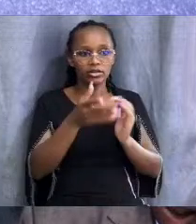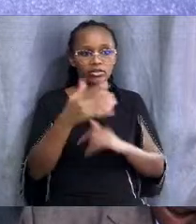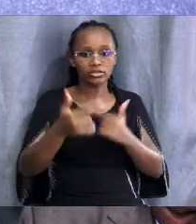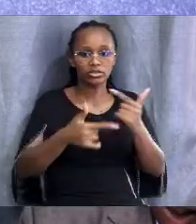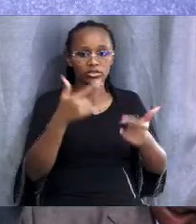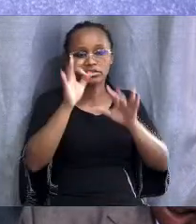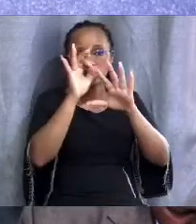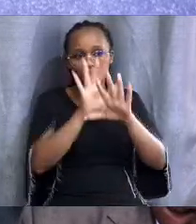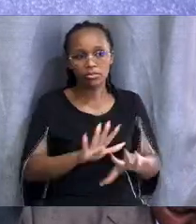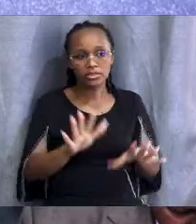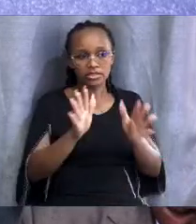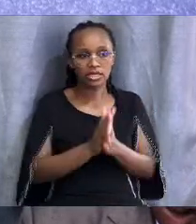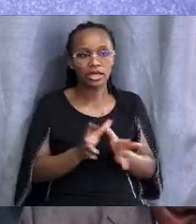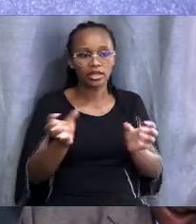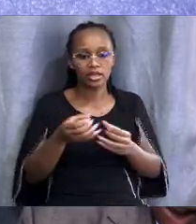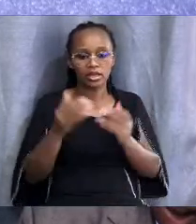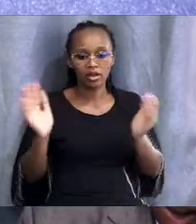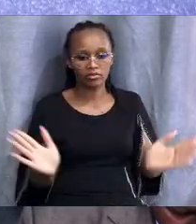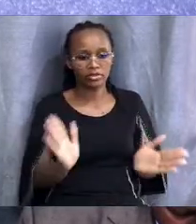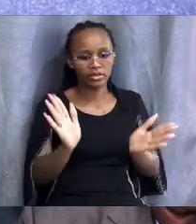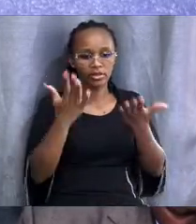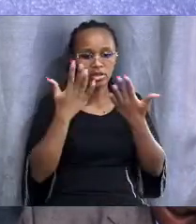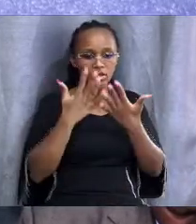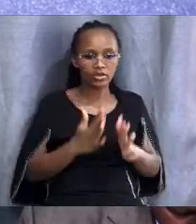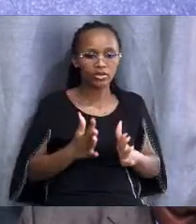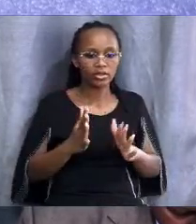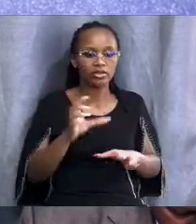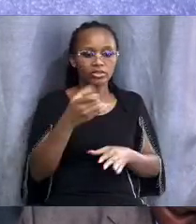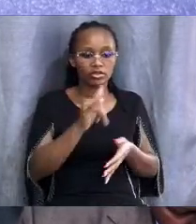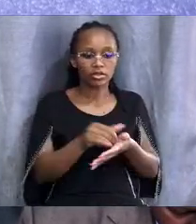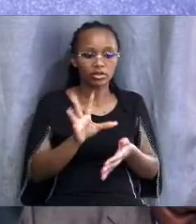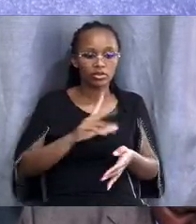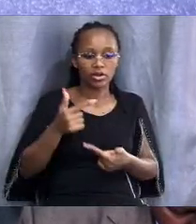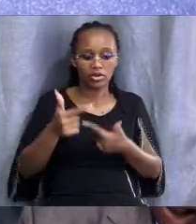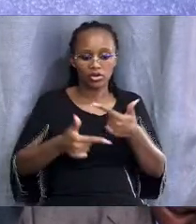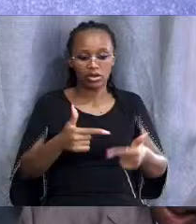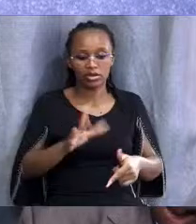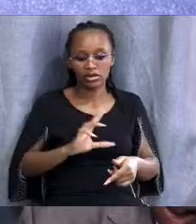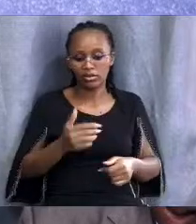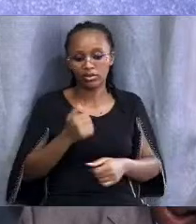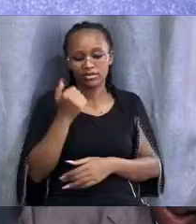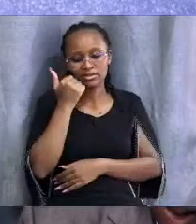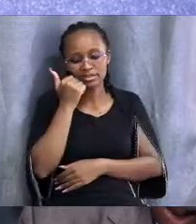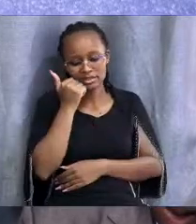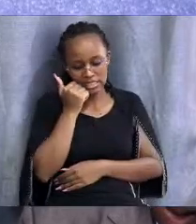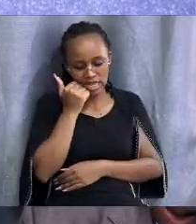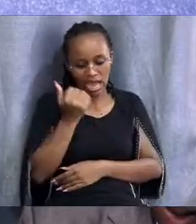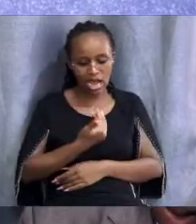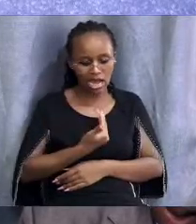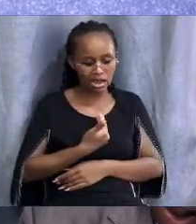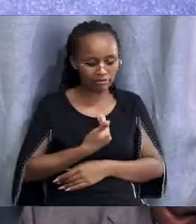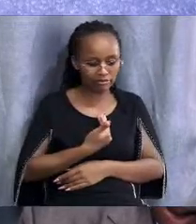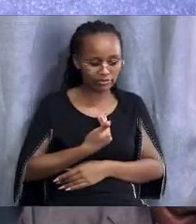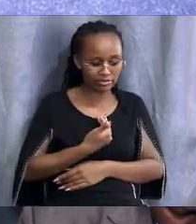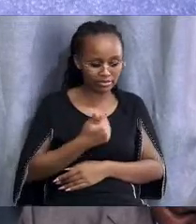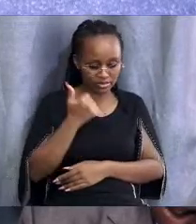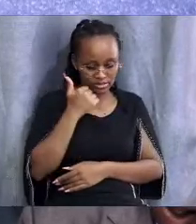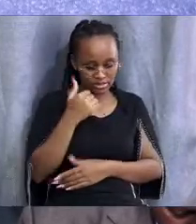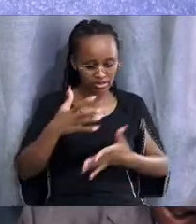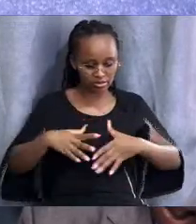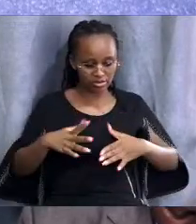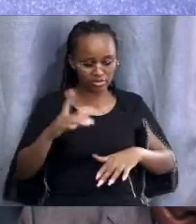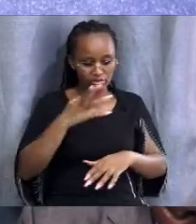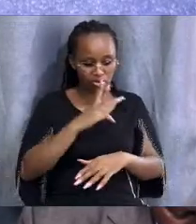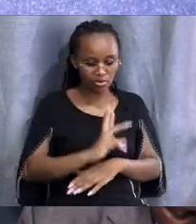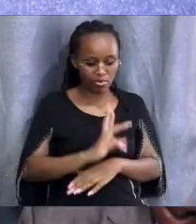endelee kuwabariki na kuwatia nguvu, na ili tunapoendelea kuhuzunika tuhuzunike kama watu